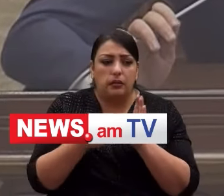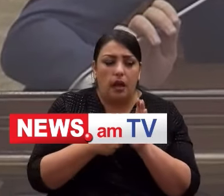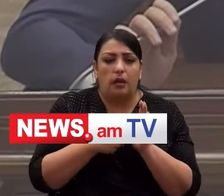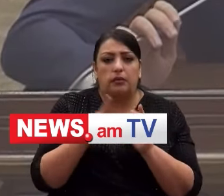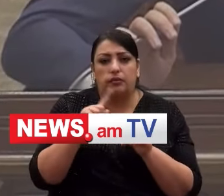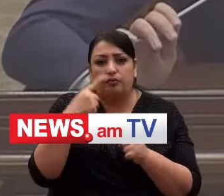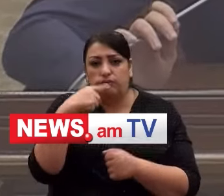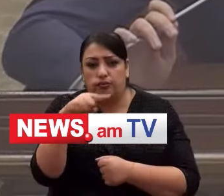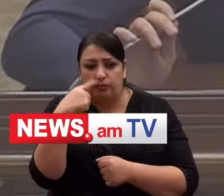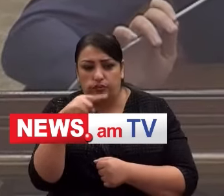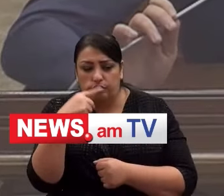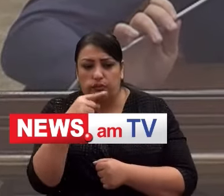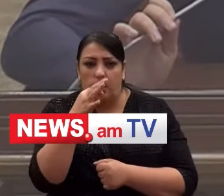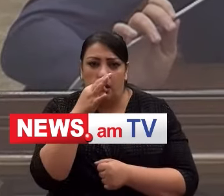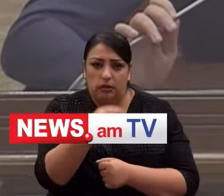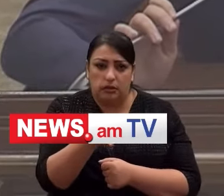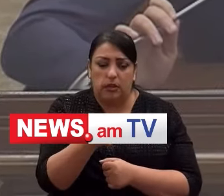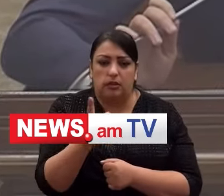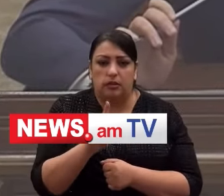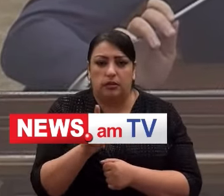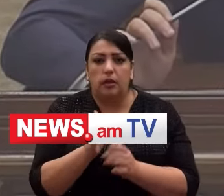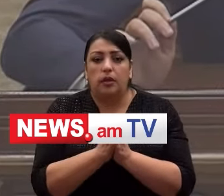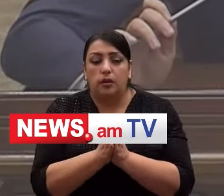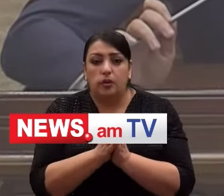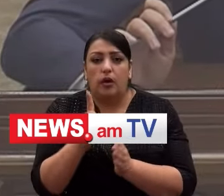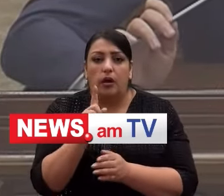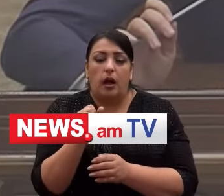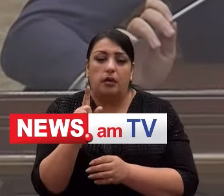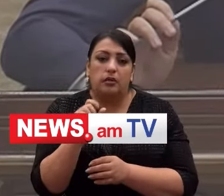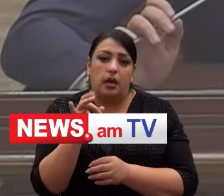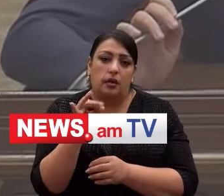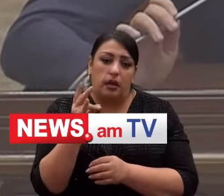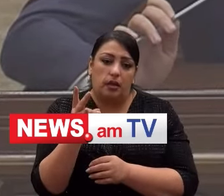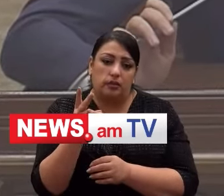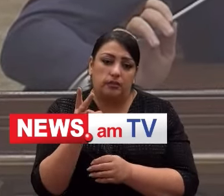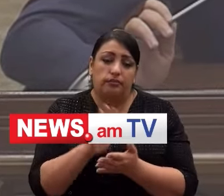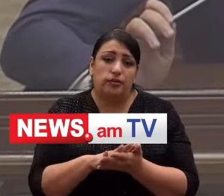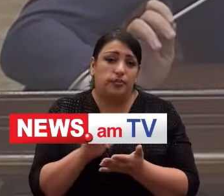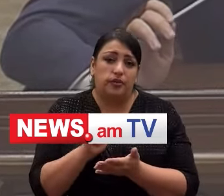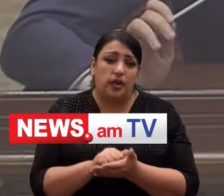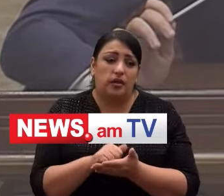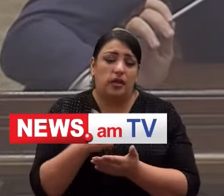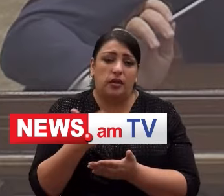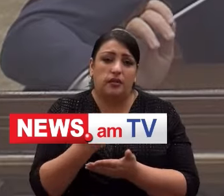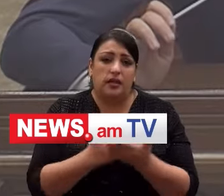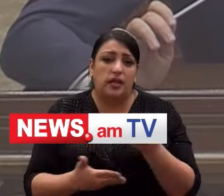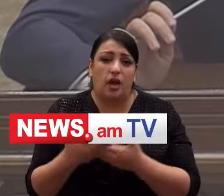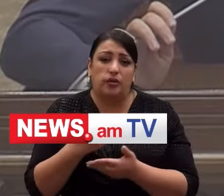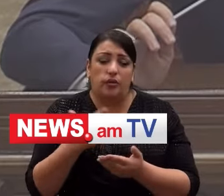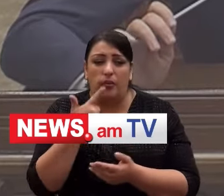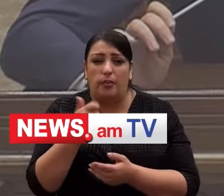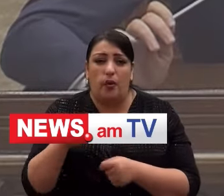է։ Եվ պարոն Ղազարյան, խնդրում եմ նաև չասրեցիք մեր այս հրաշալի քննարկումը։ Խնդրում եմ